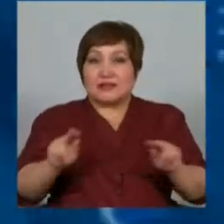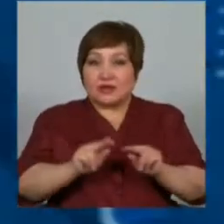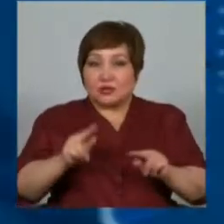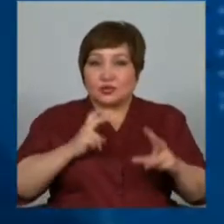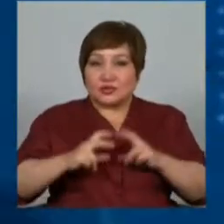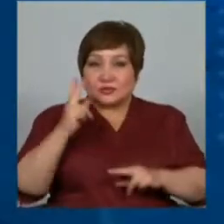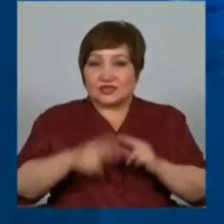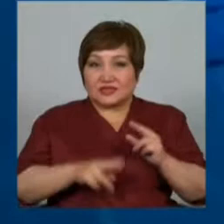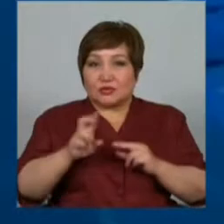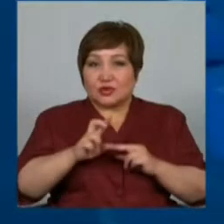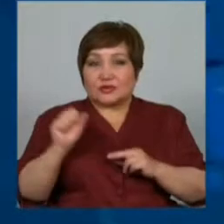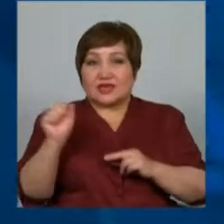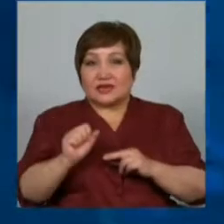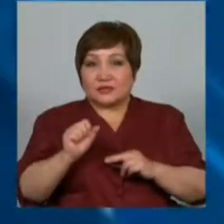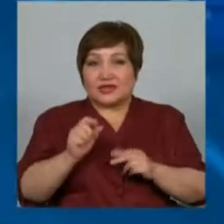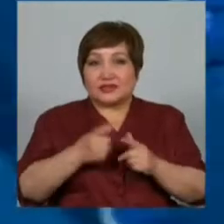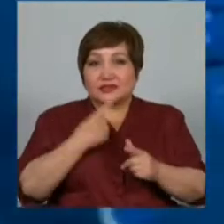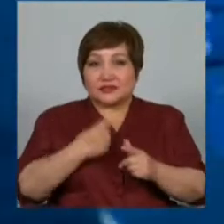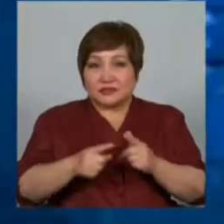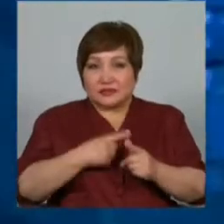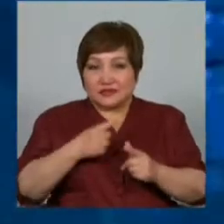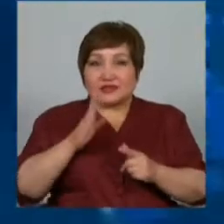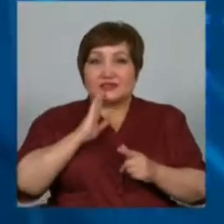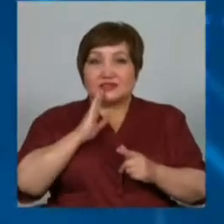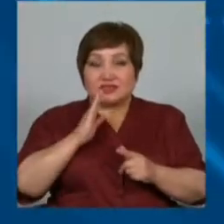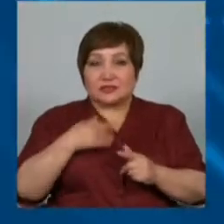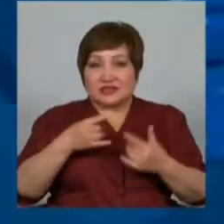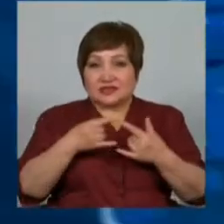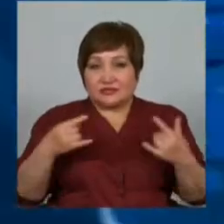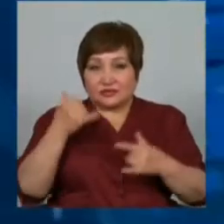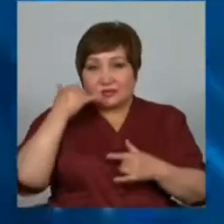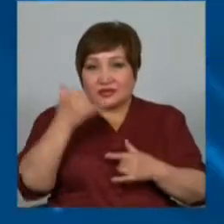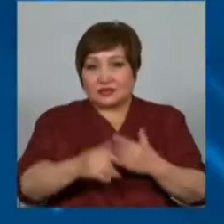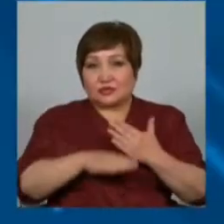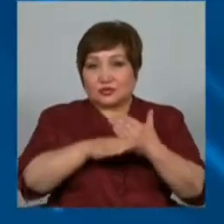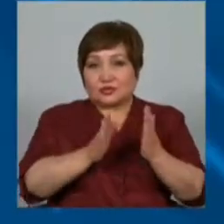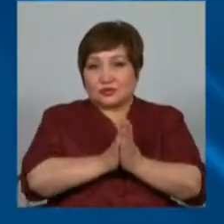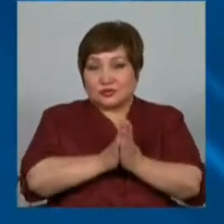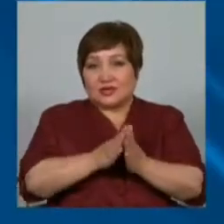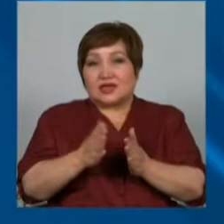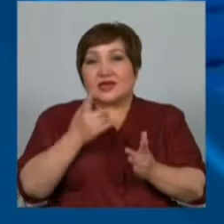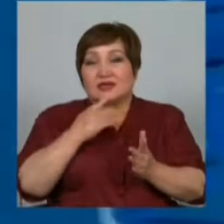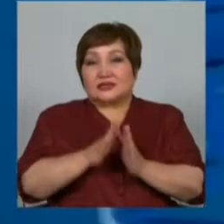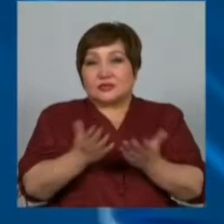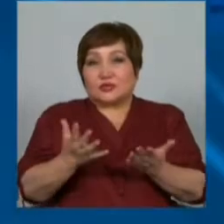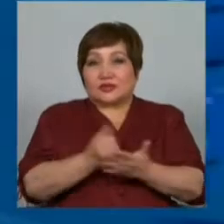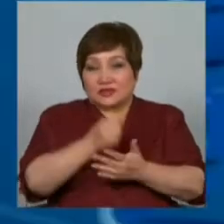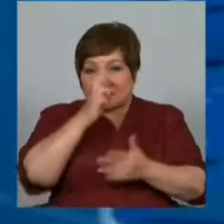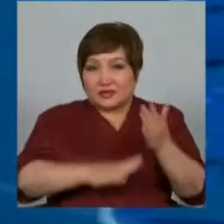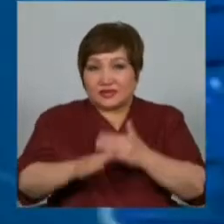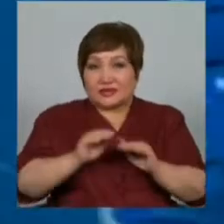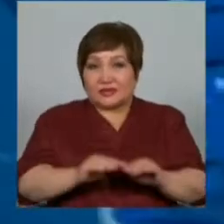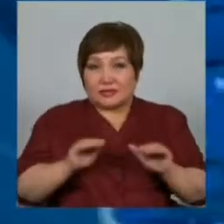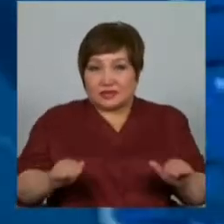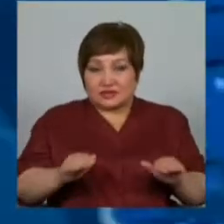Ботагөз Ақылбек есімді келіншек арнамызға хабарласып көмек сұрады. Сөзінше диплом алған соң мемлекеттік балабақшада еңбек етуі